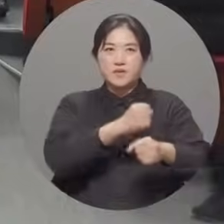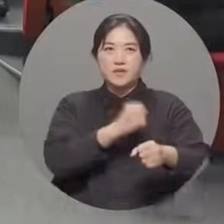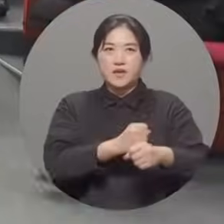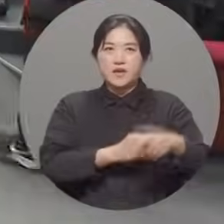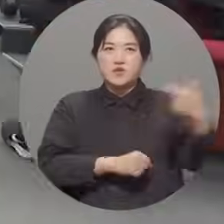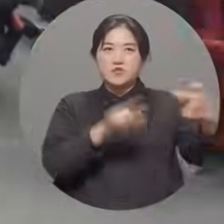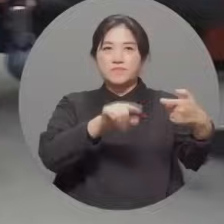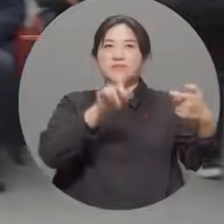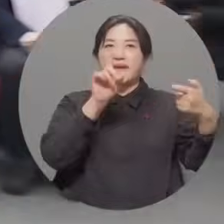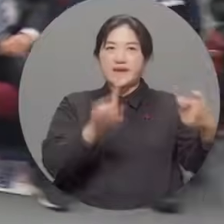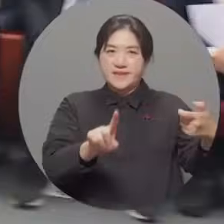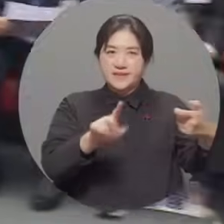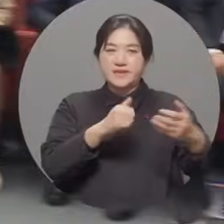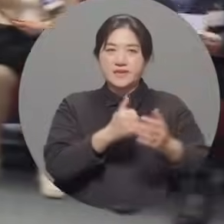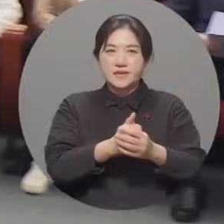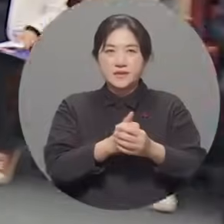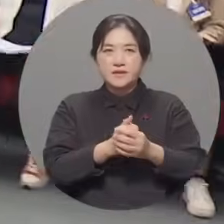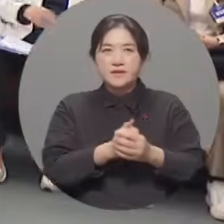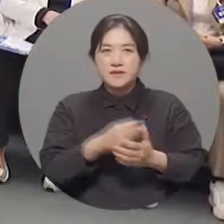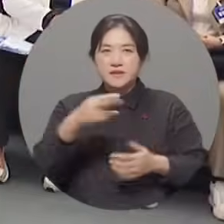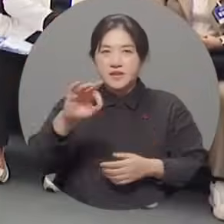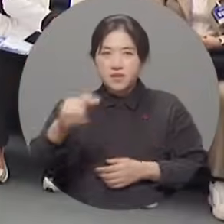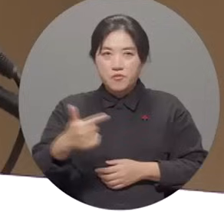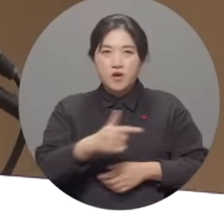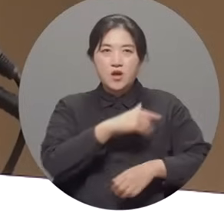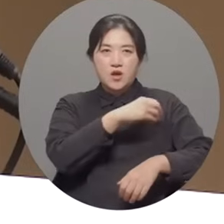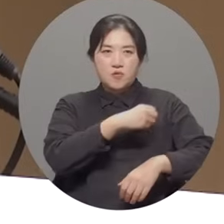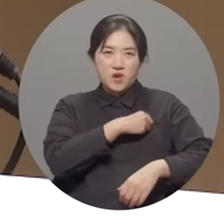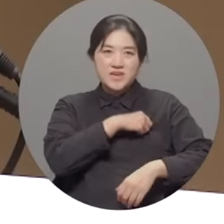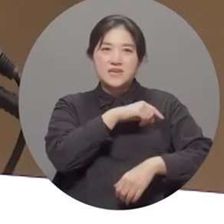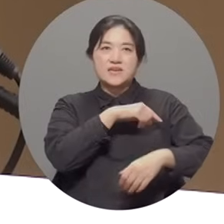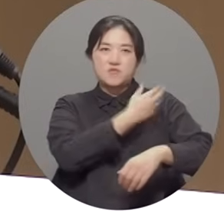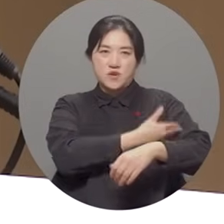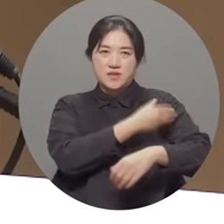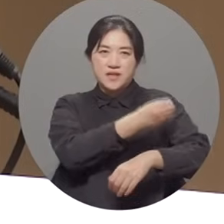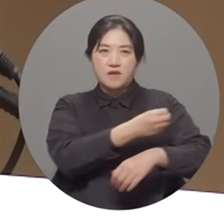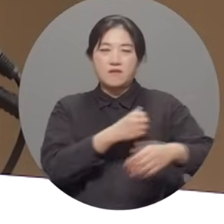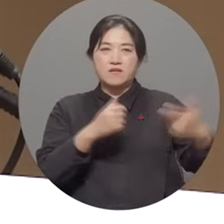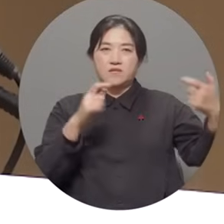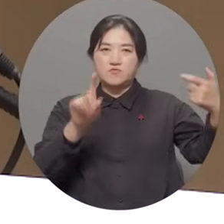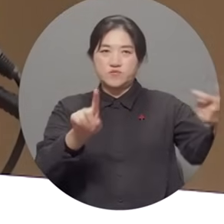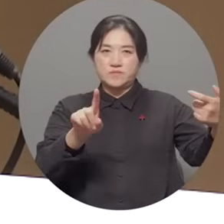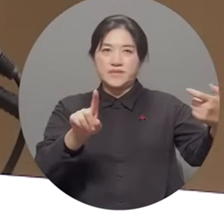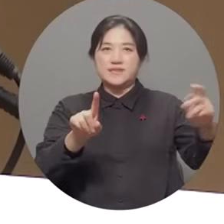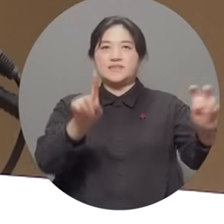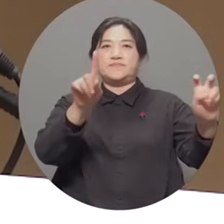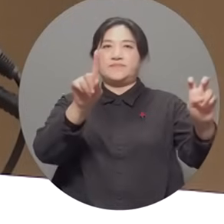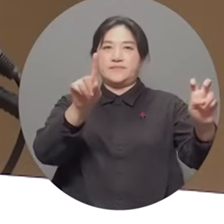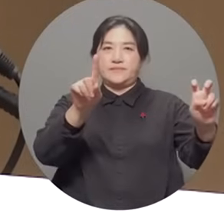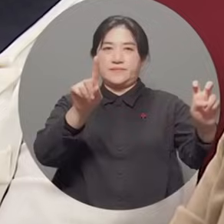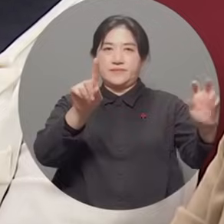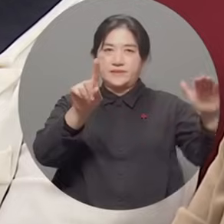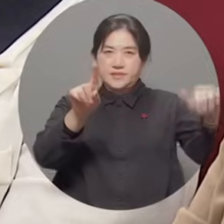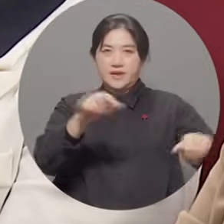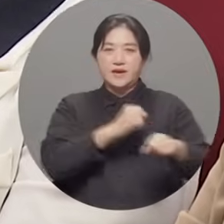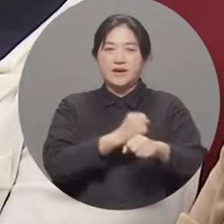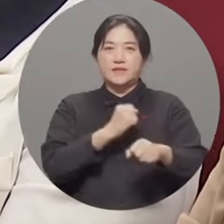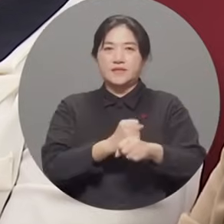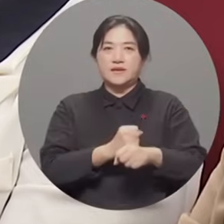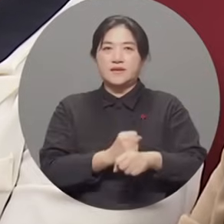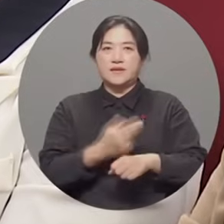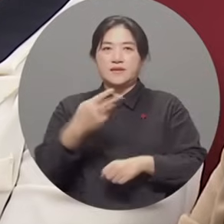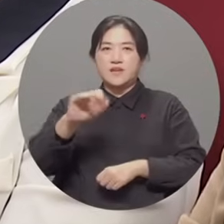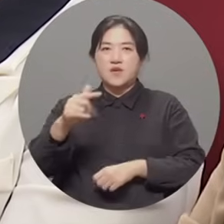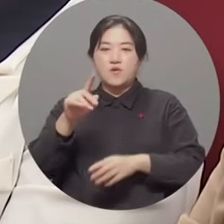1이었던 대의원과 권리당원의 투표 반영 비율을 20대 1 미만으로 조정하는 안건이 올라왔습니다. 대의원 표 반영